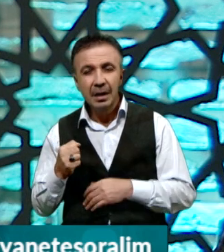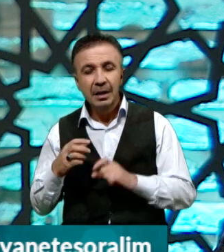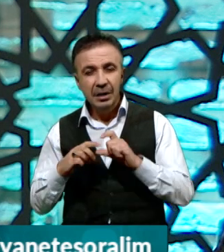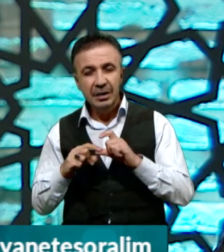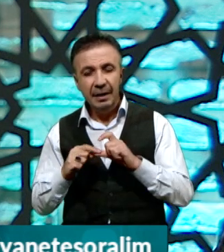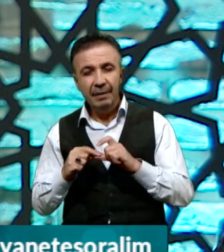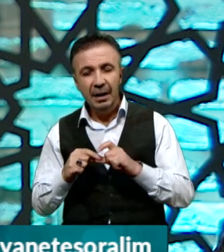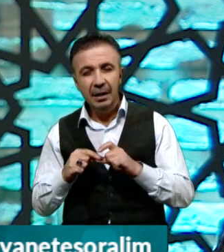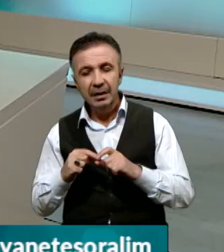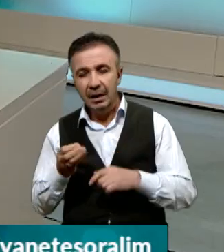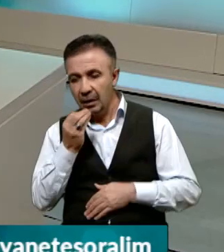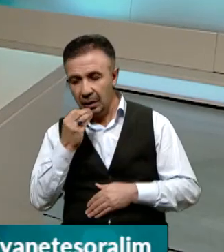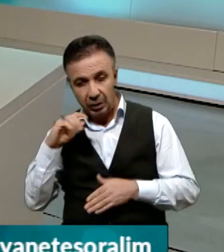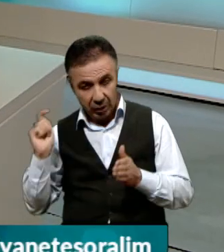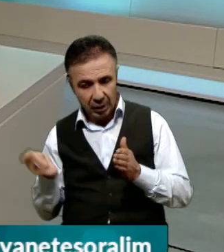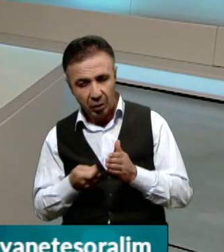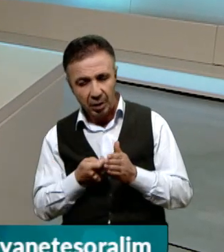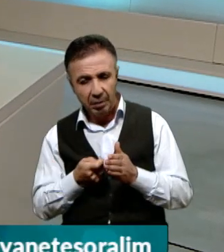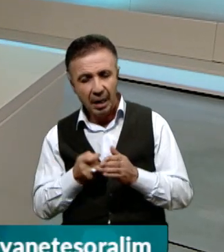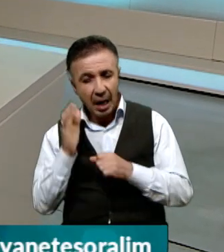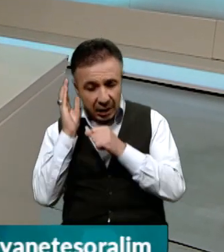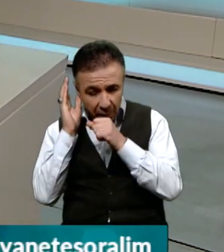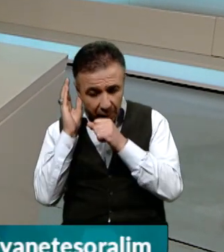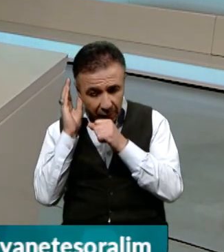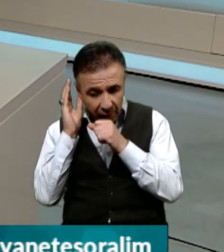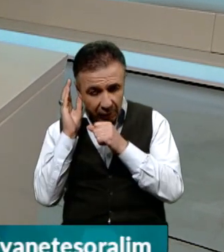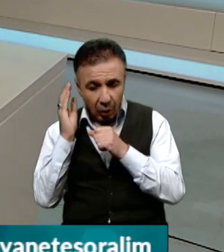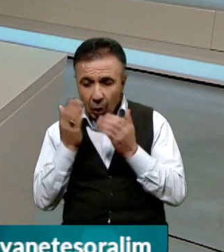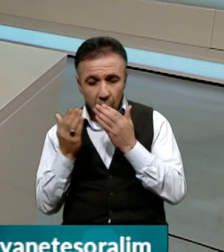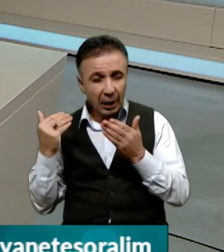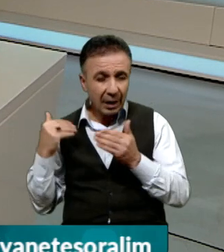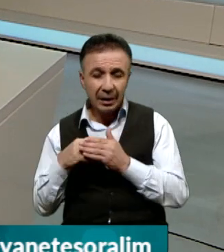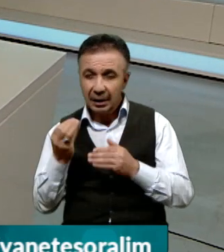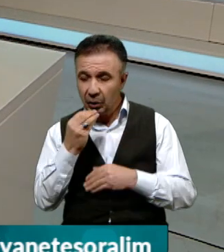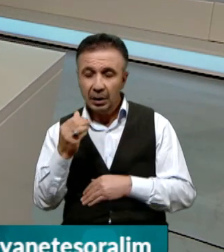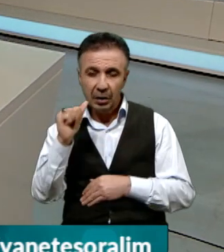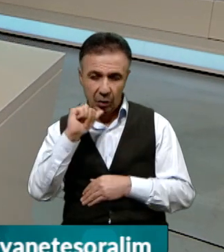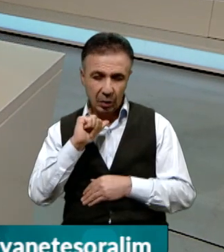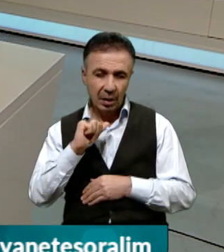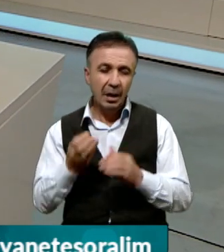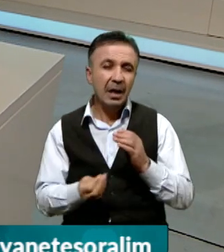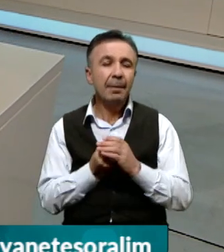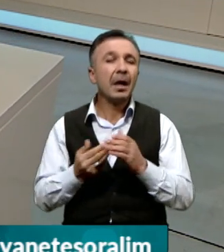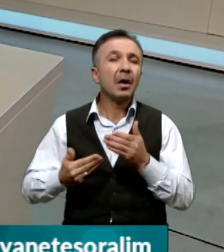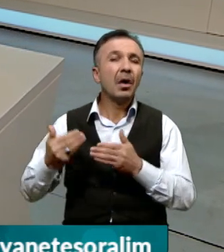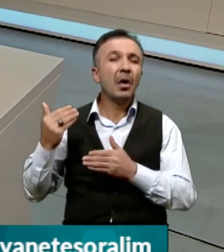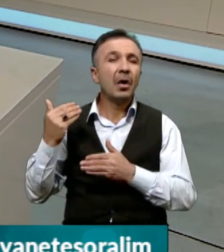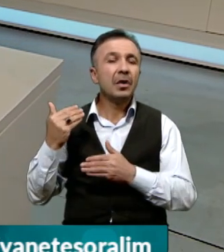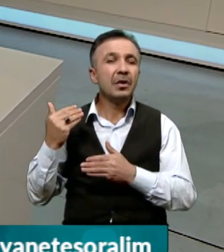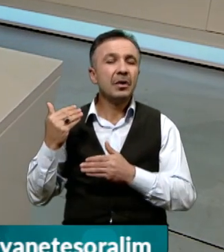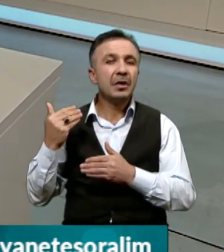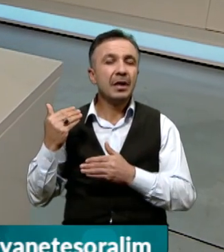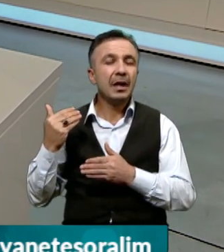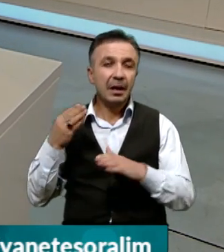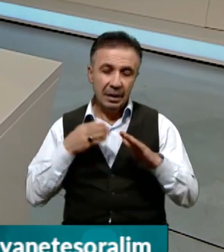kardeşlerimiz ezan-ı Muhammedi okunana kadar yiyip içiyorlar ama kimse imsak önce girmiş olduğu için